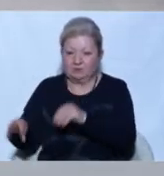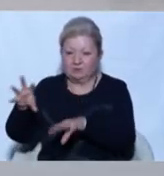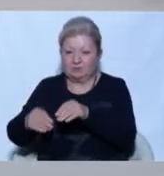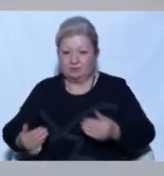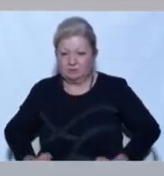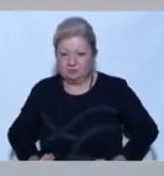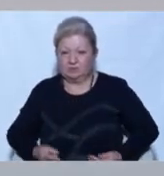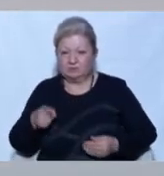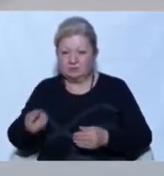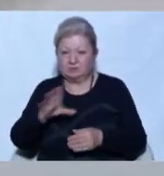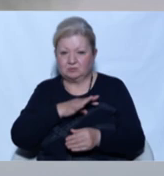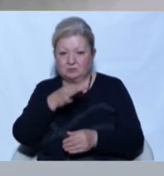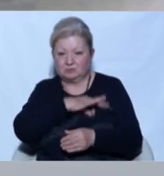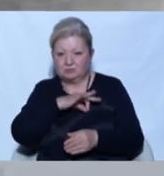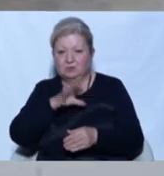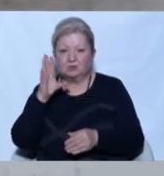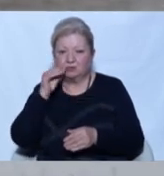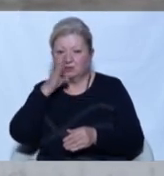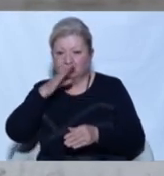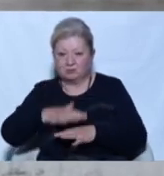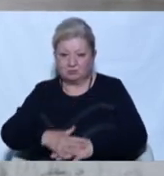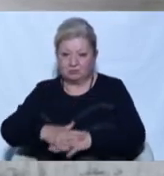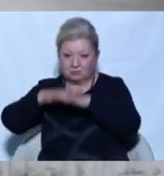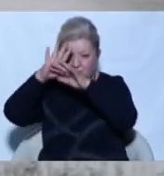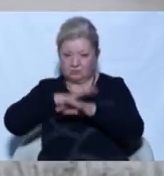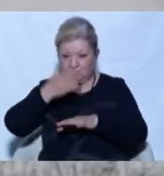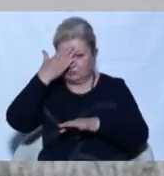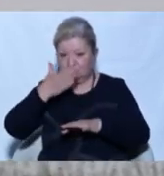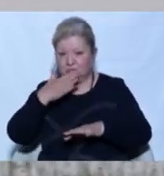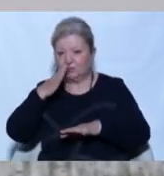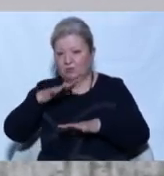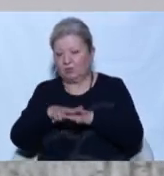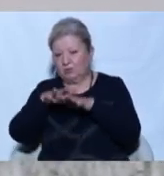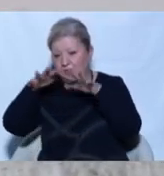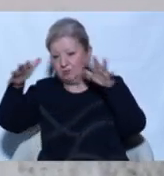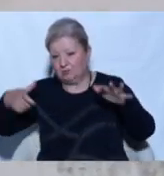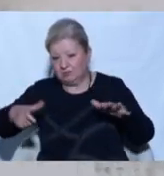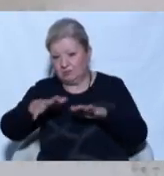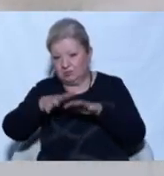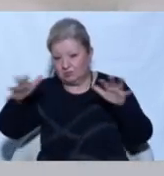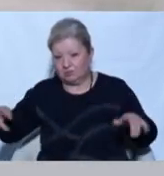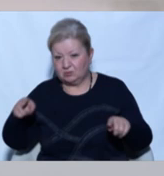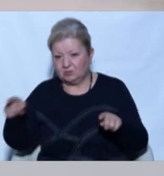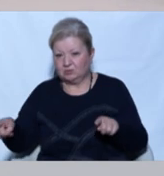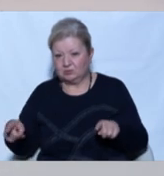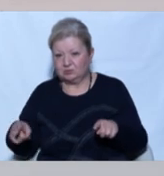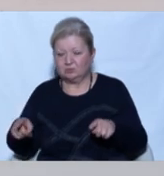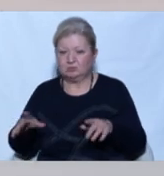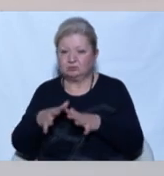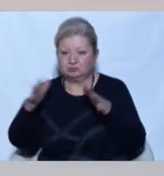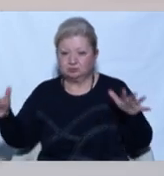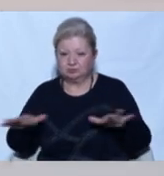იყენებდნენ ნილოსის წყალდიდობას, როდესაც ზაფხულში ადმოვიდოდა ნილო, გადმოვიდოდა კალაპოტიდან, დათბორავდა მიმდებარე